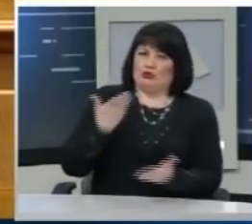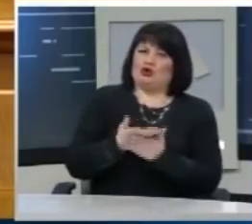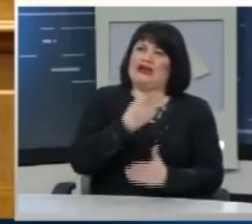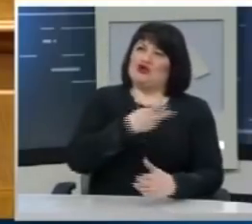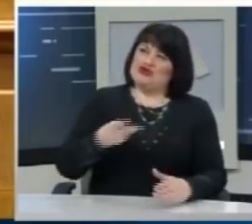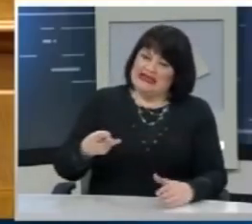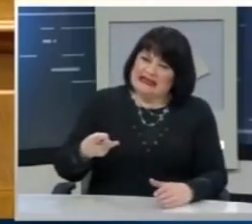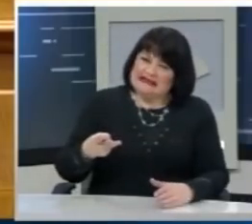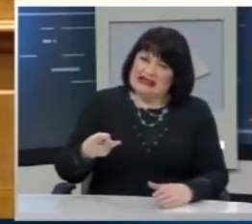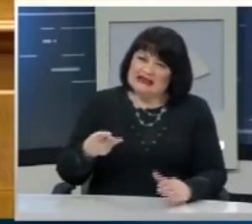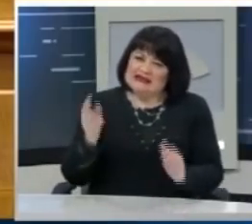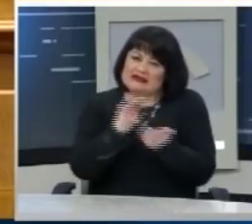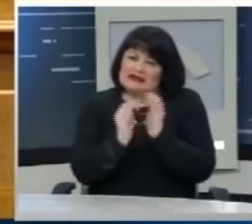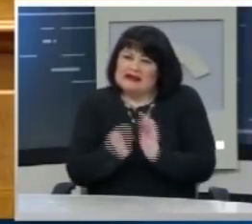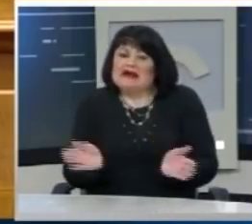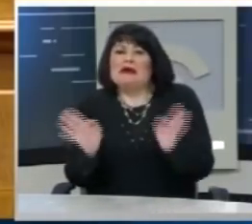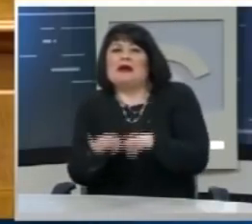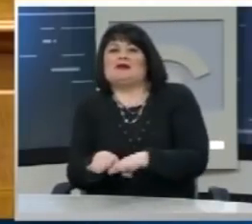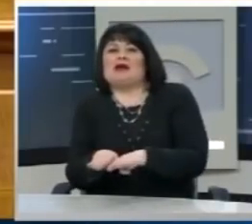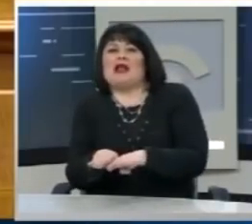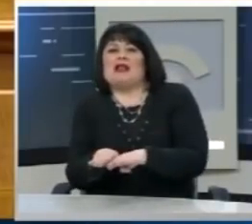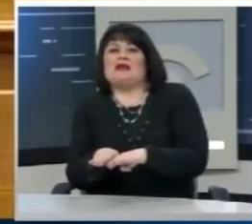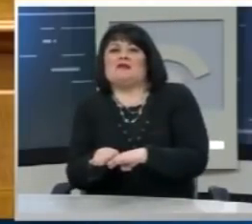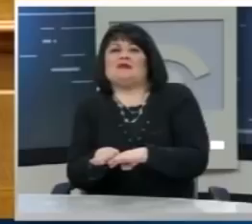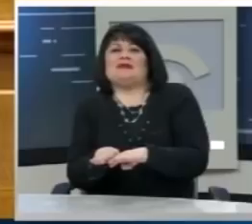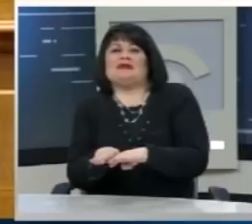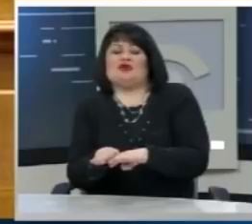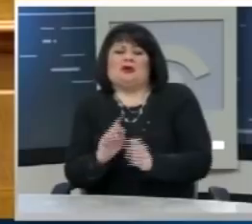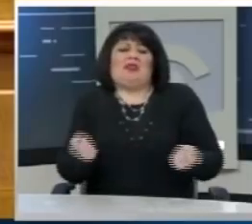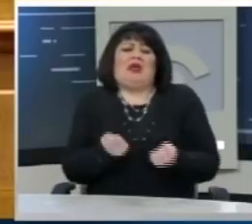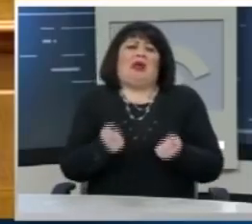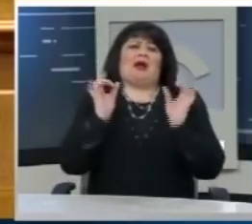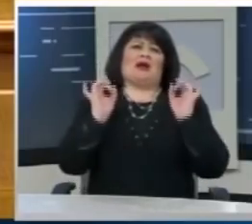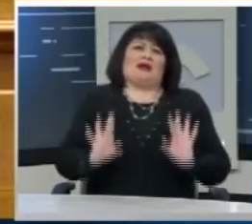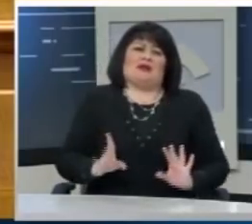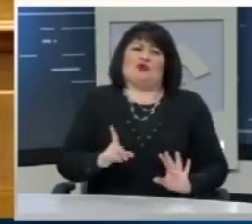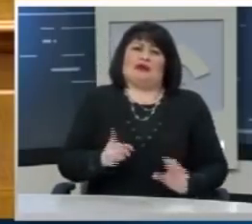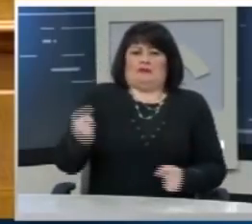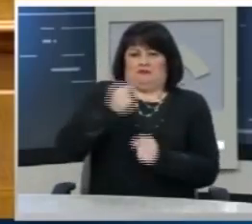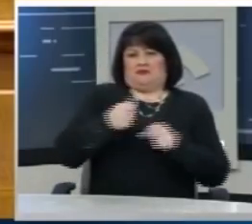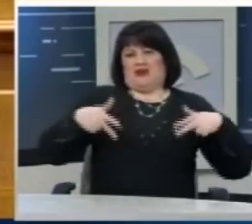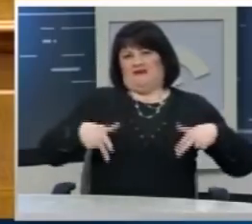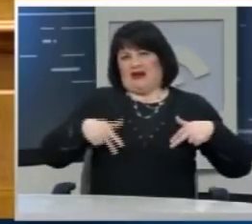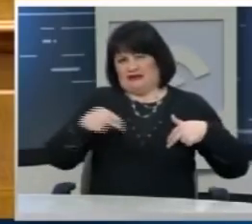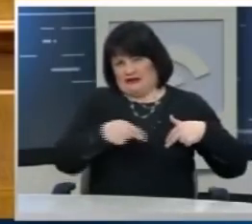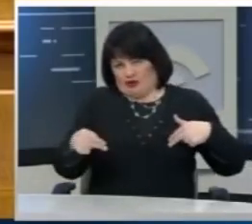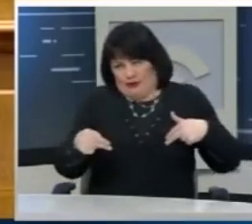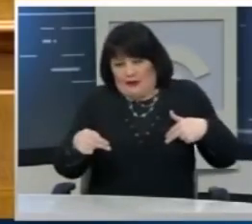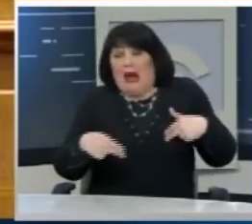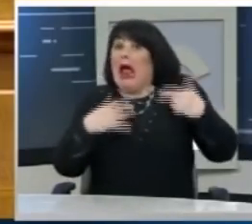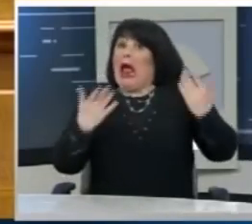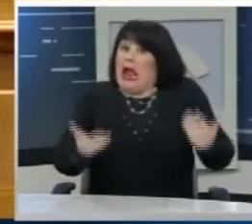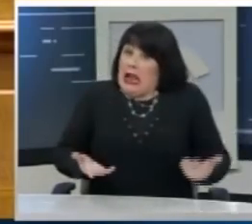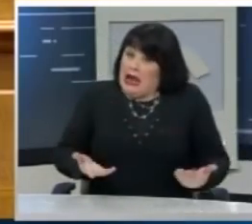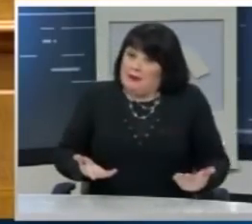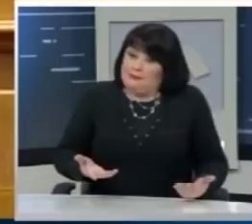ΣΥΡΙΖΑ, για να συγκαλύψει τη συνειδητή του αδράνεια που είχε ως κυβέρνηση για το θέμα. αλλά